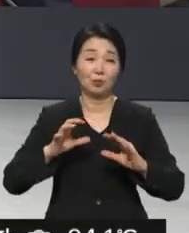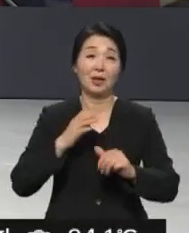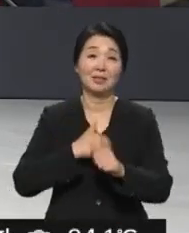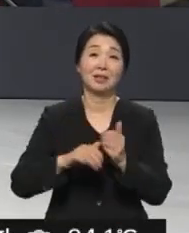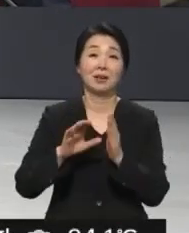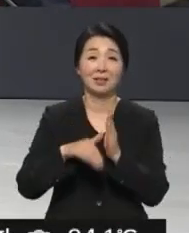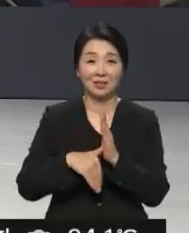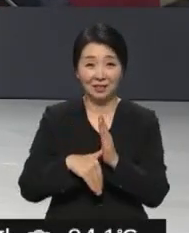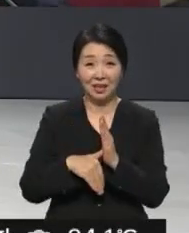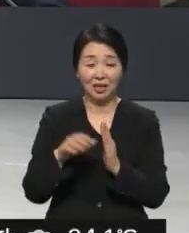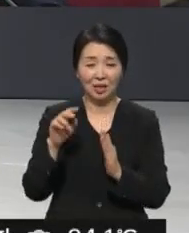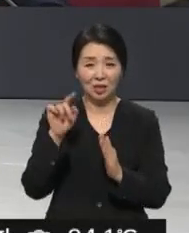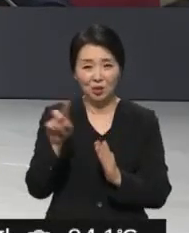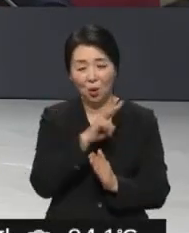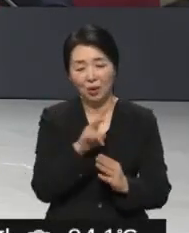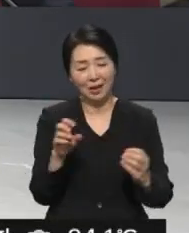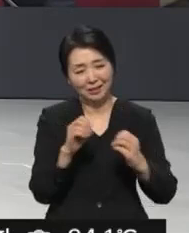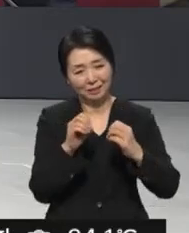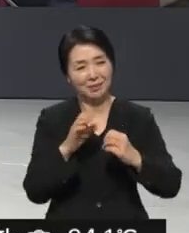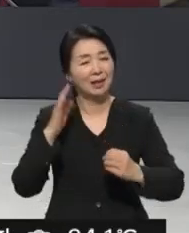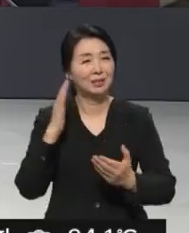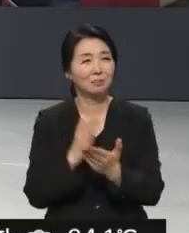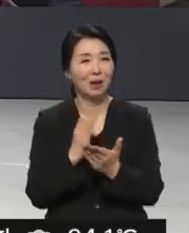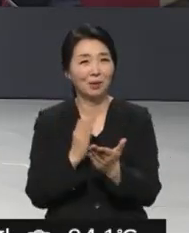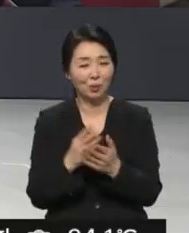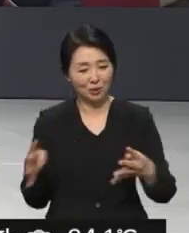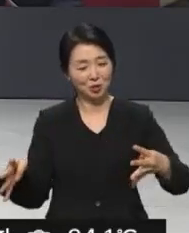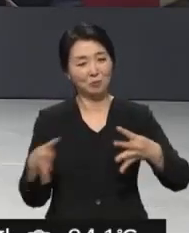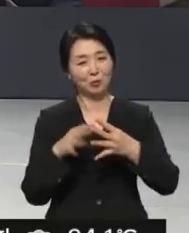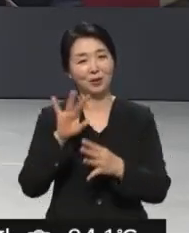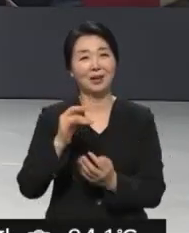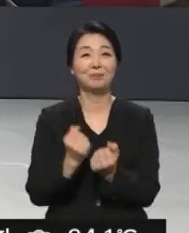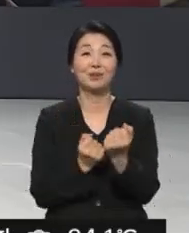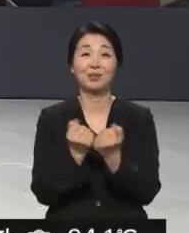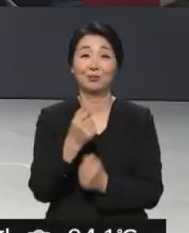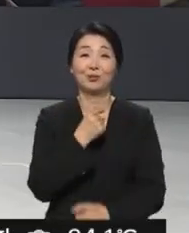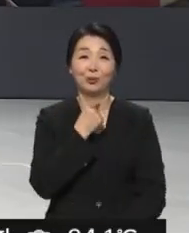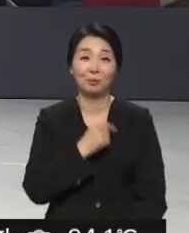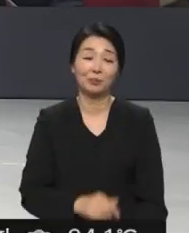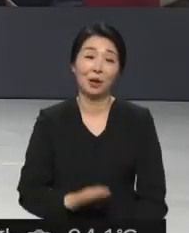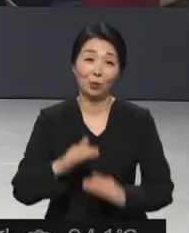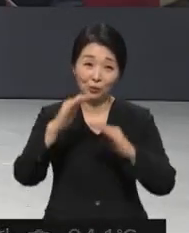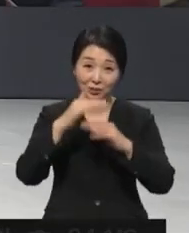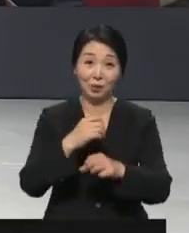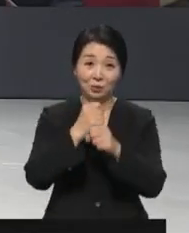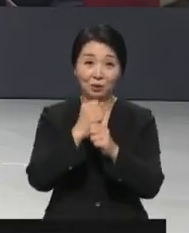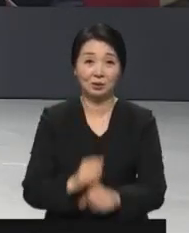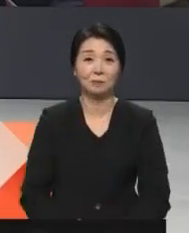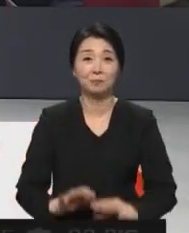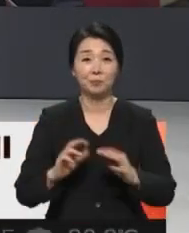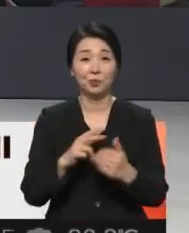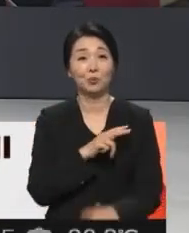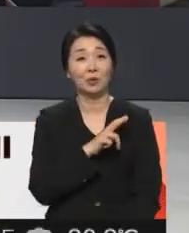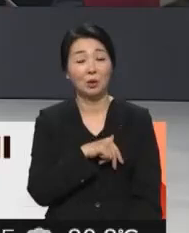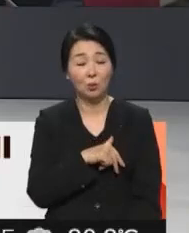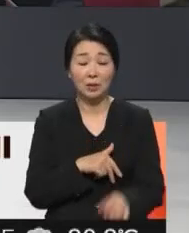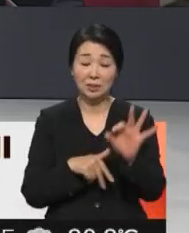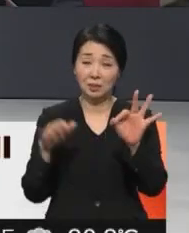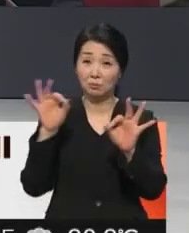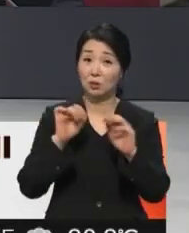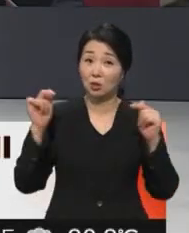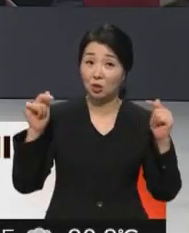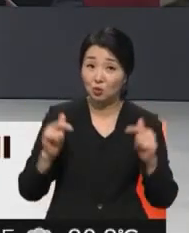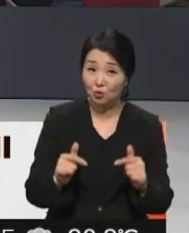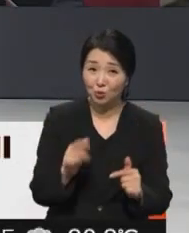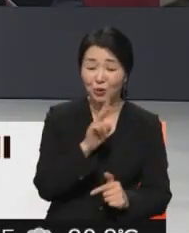여야의 대치 말고 협치 소식도 가끔은 전할 수 있었으면 합니다. 오늘 발제 이렇게 정리합니다. 국회의원 10%